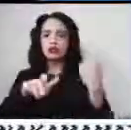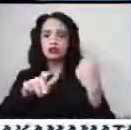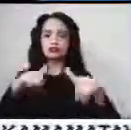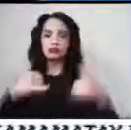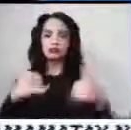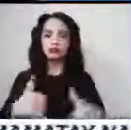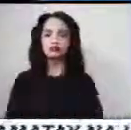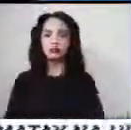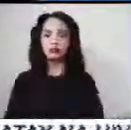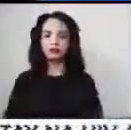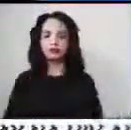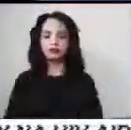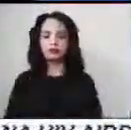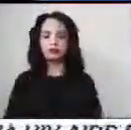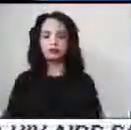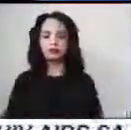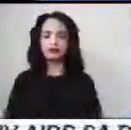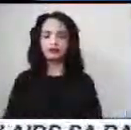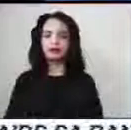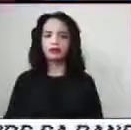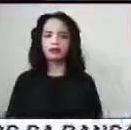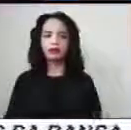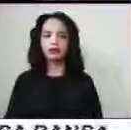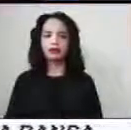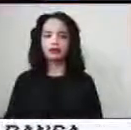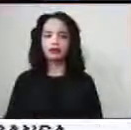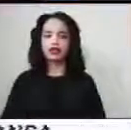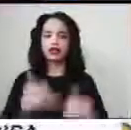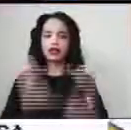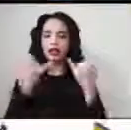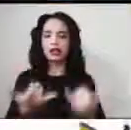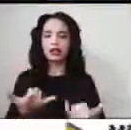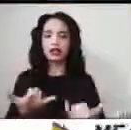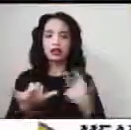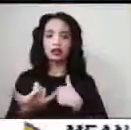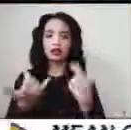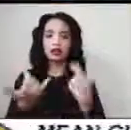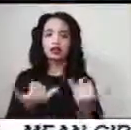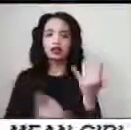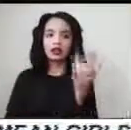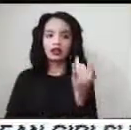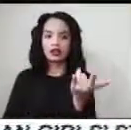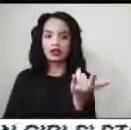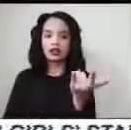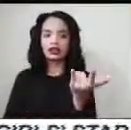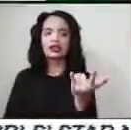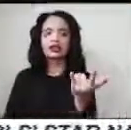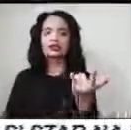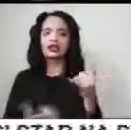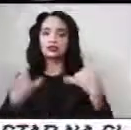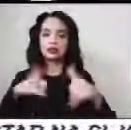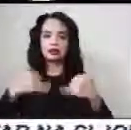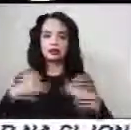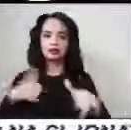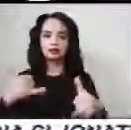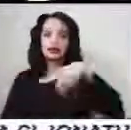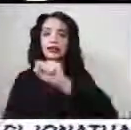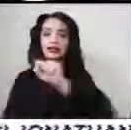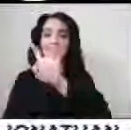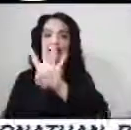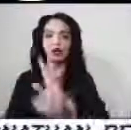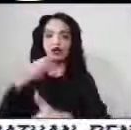siya. Doon mo lang siya pwedeng laruin. So yun yung parang uniqueness ng PS5. PlayStation sa ibang consoles.